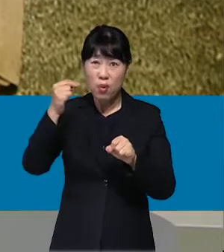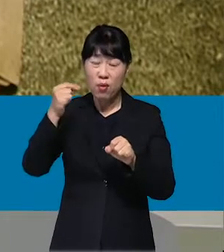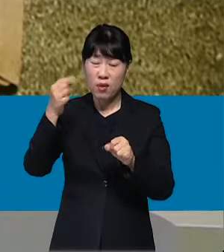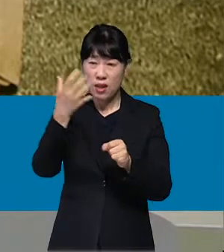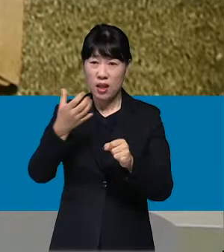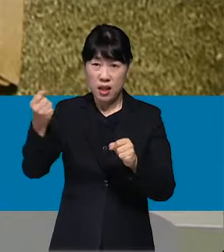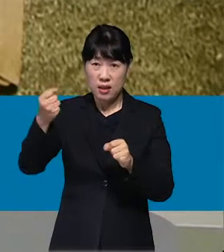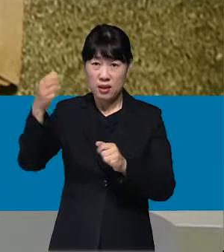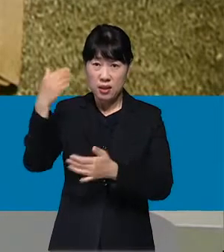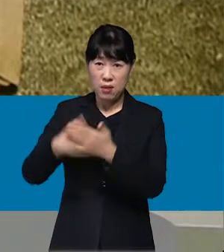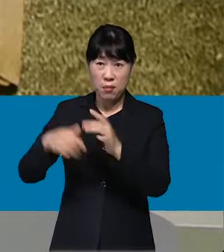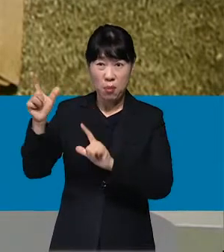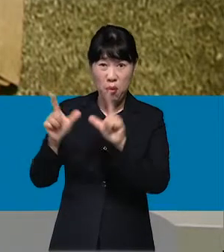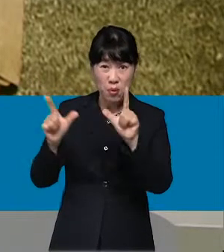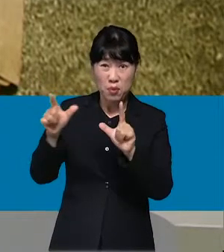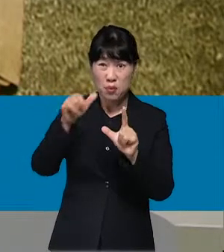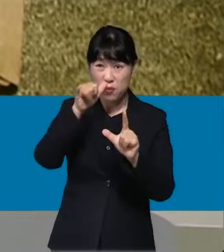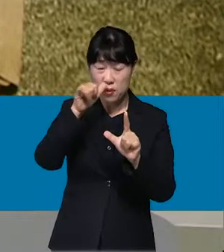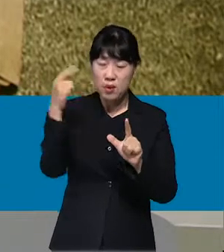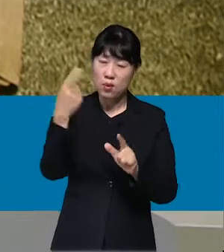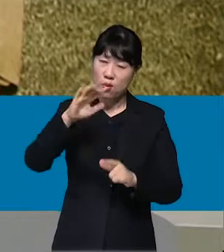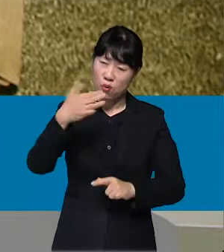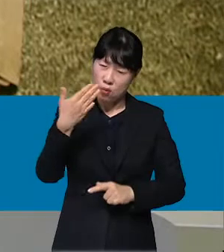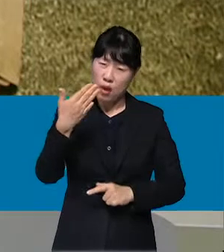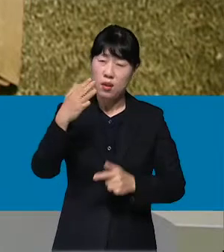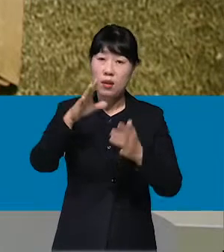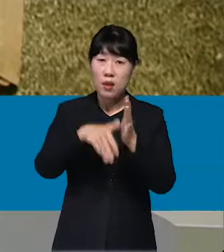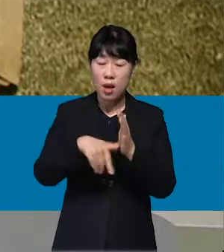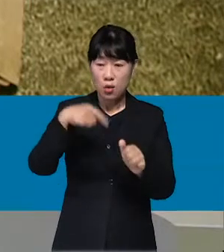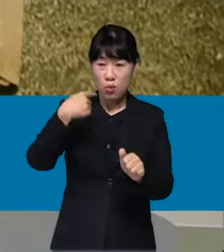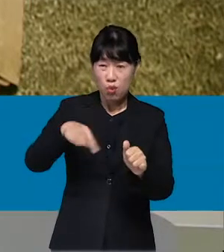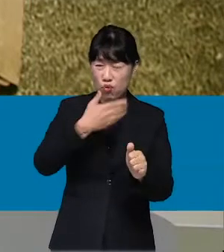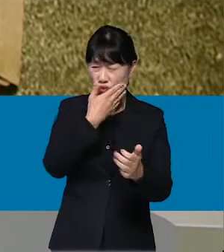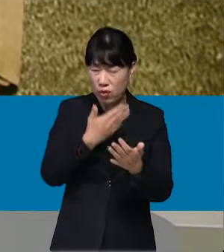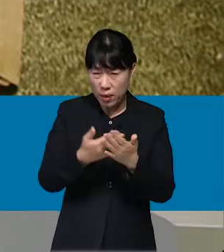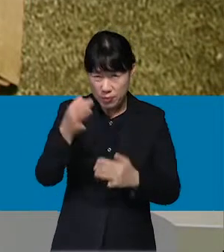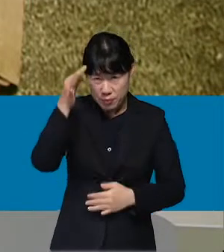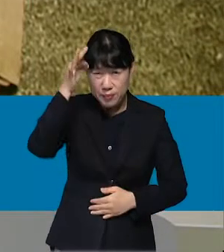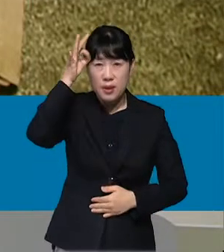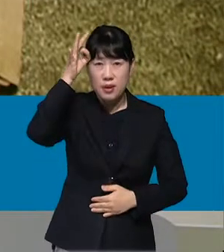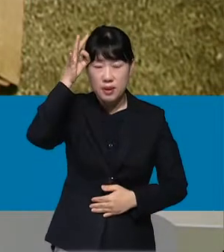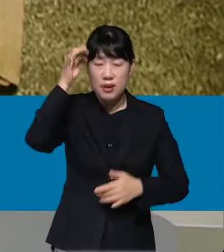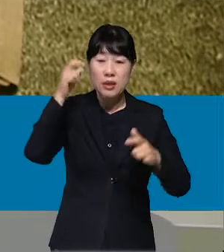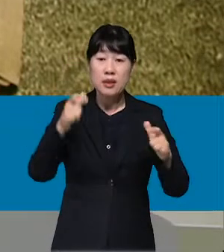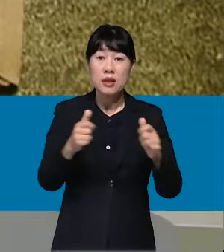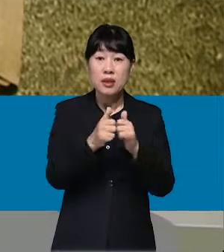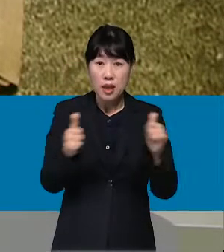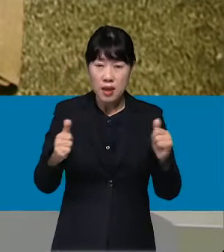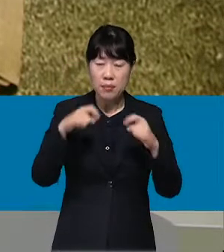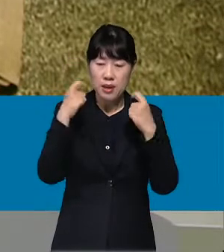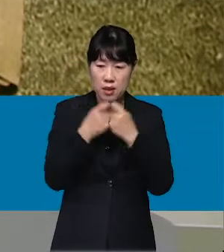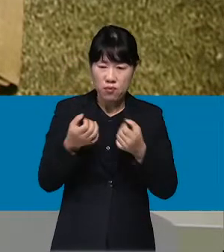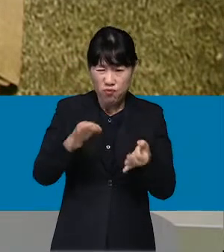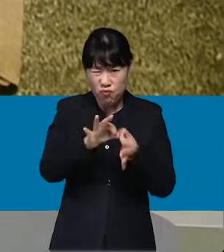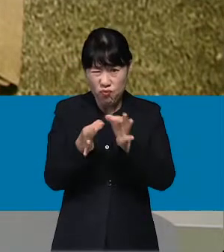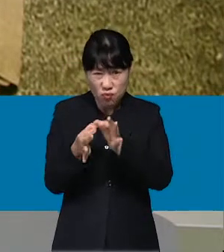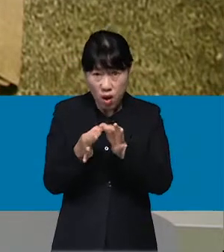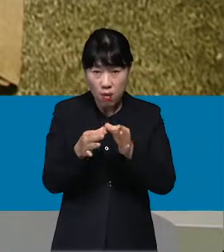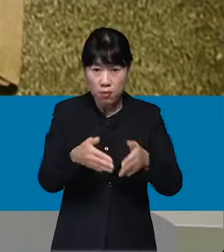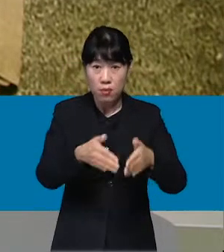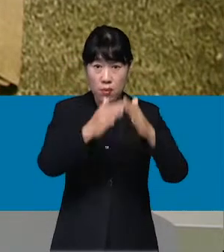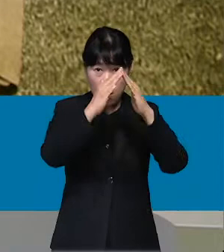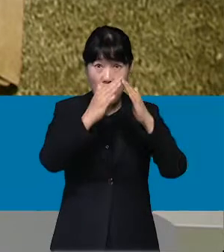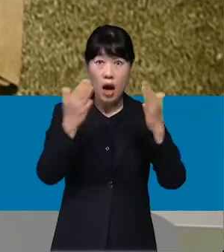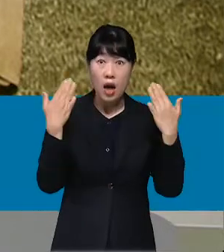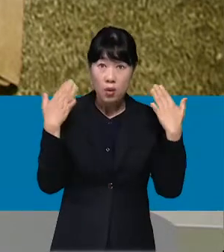있습니다 1900년대 초 교육의 중요성을 인식한 지역주민들이 사제를 털어 설립한 학교